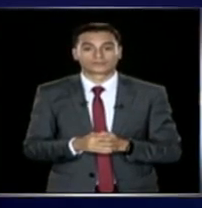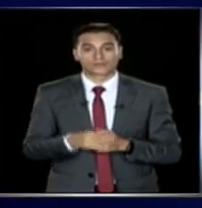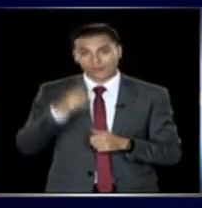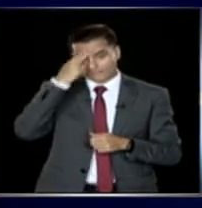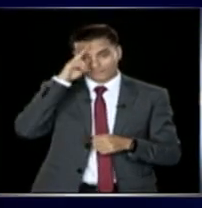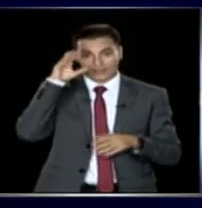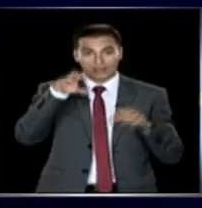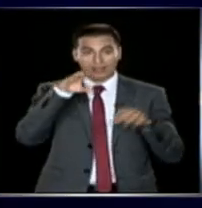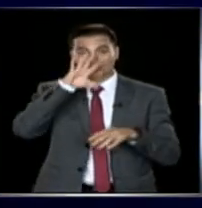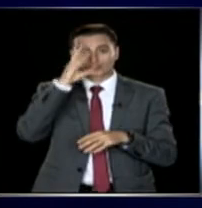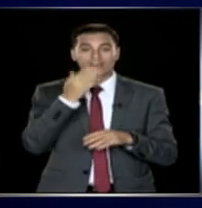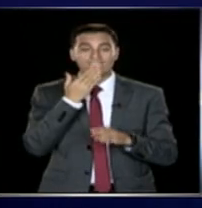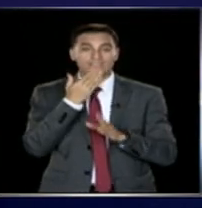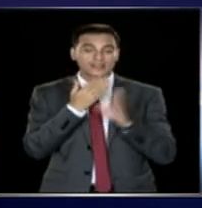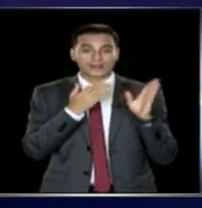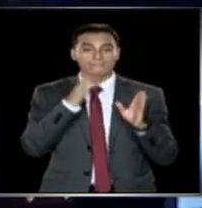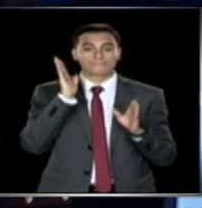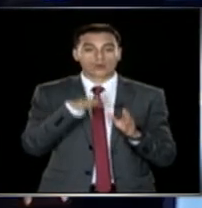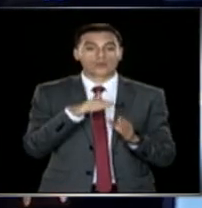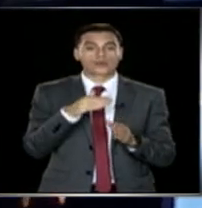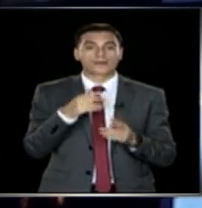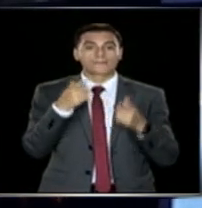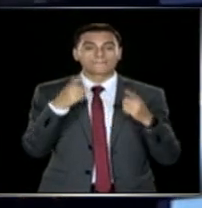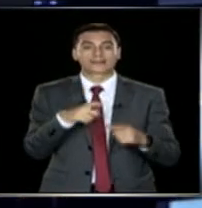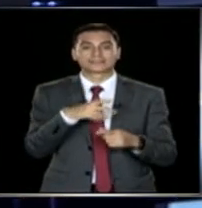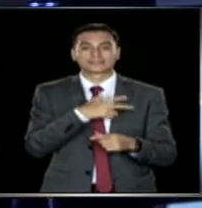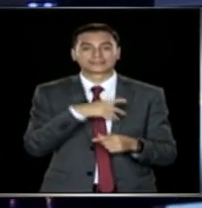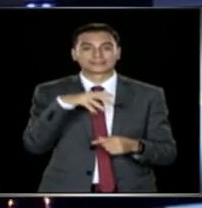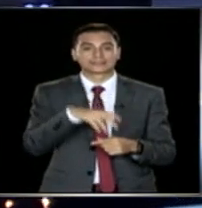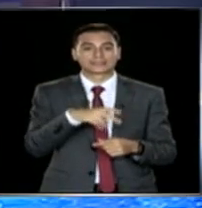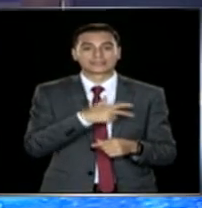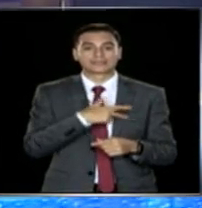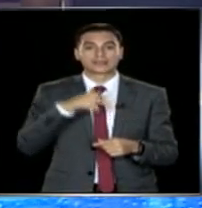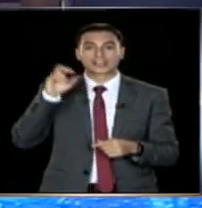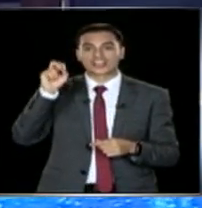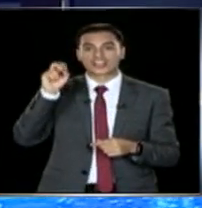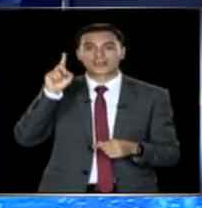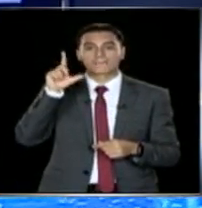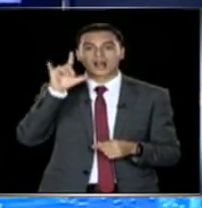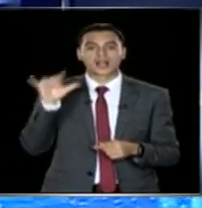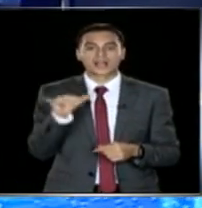في أي من دول شمال إفريقيا تقع مدينة كوبيلي؟